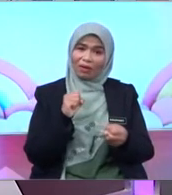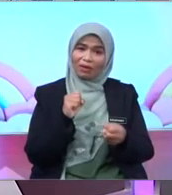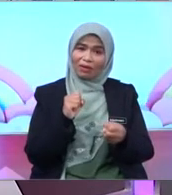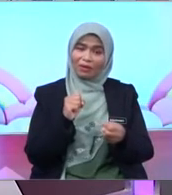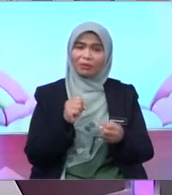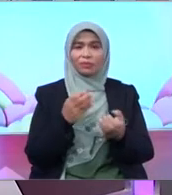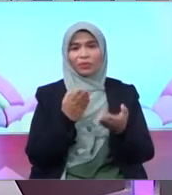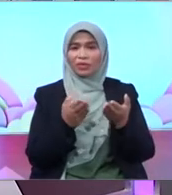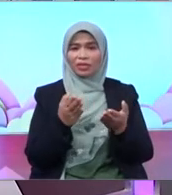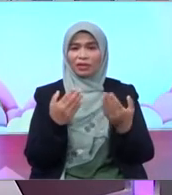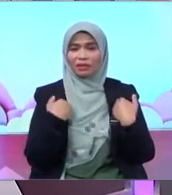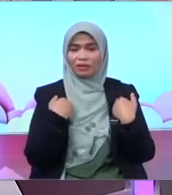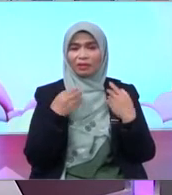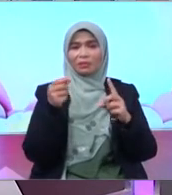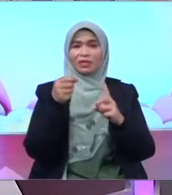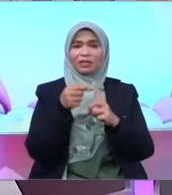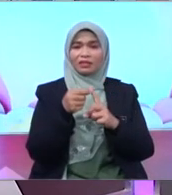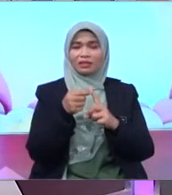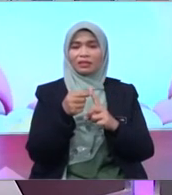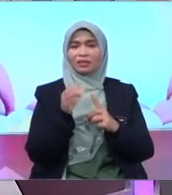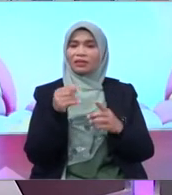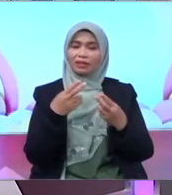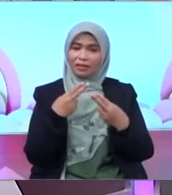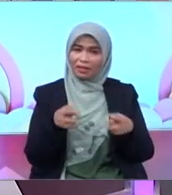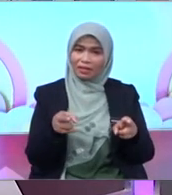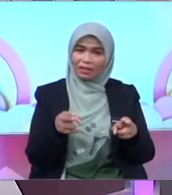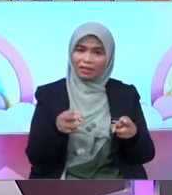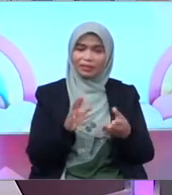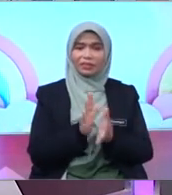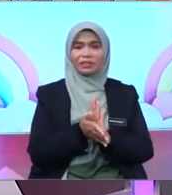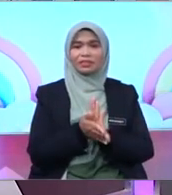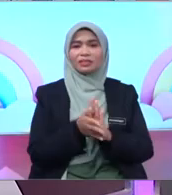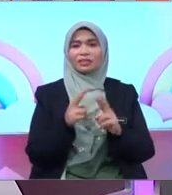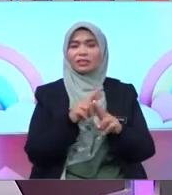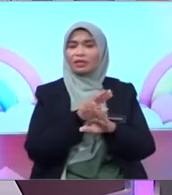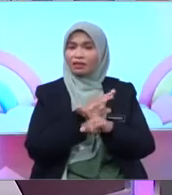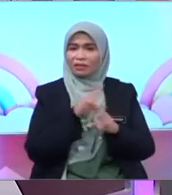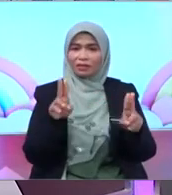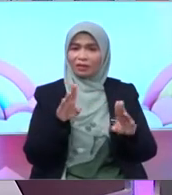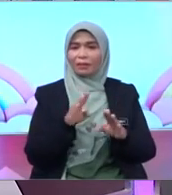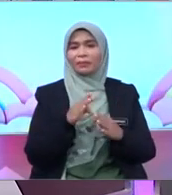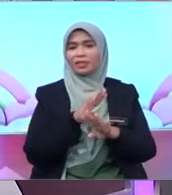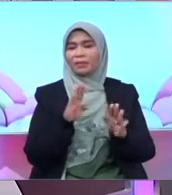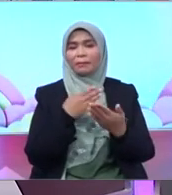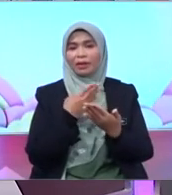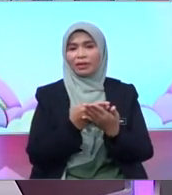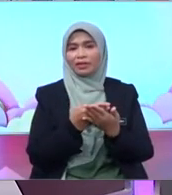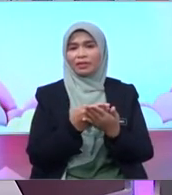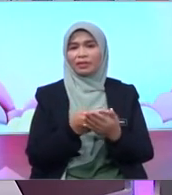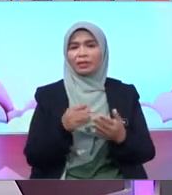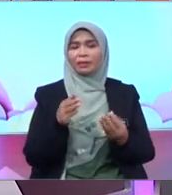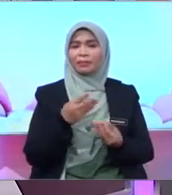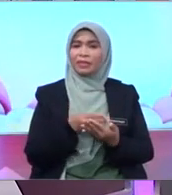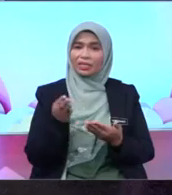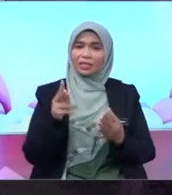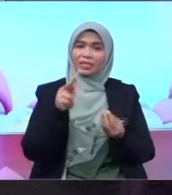perkataan yang tertera pada hanya Nah itu adalah sangat tidak baik memberi kesan buruk kepada orang lain